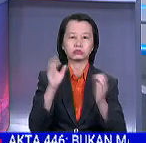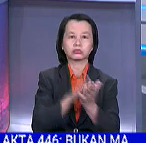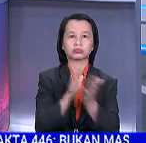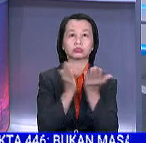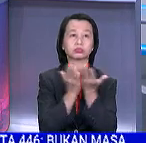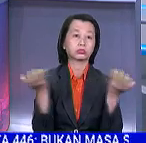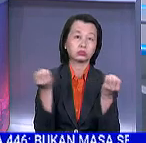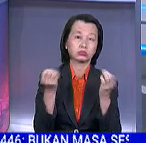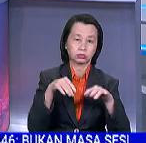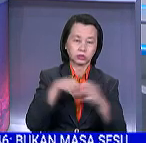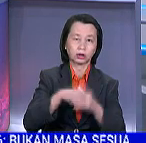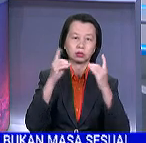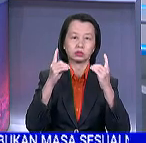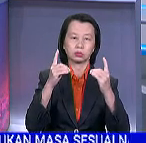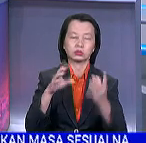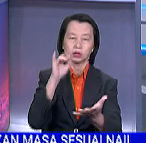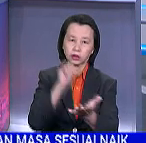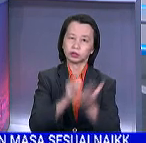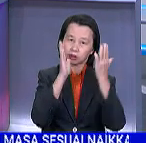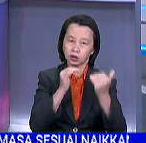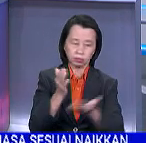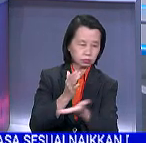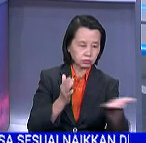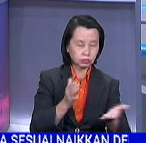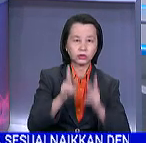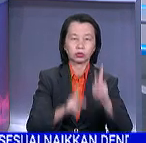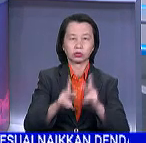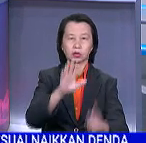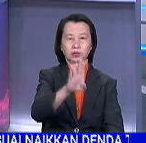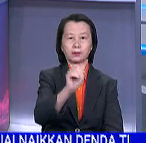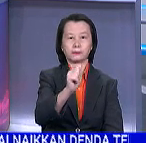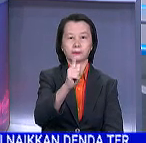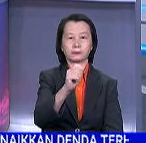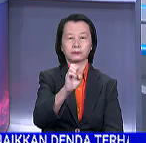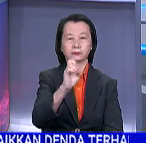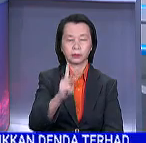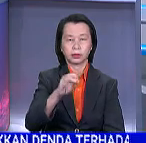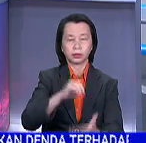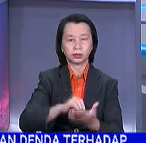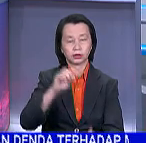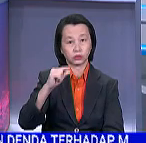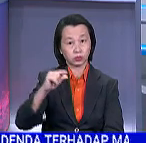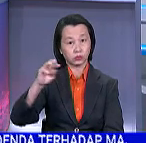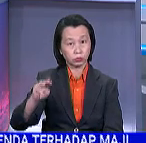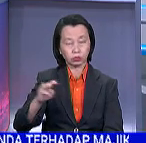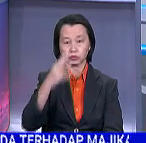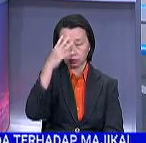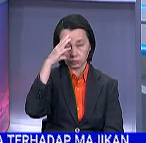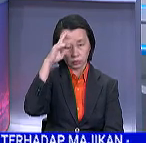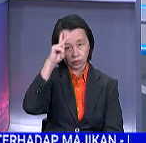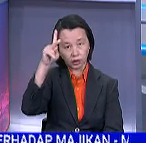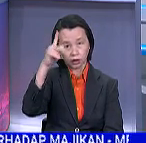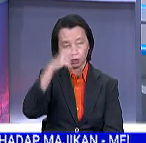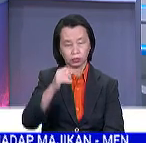orang asli dalam pendidikan. Itu harapan suku kaum Batik di Kampung Kuala Koh, Gua Musang, Kelantan, susulan usaha